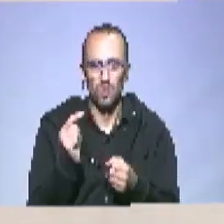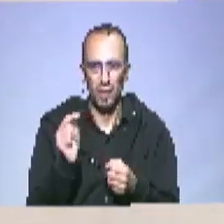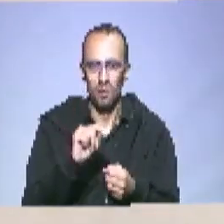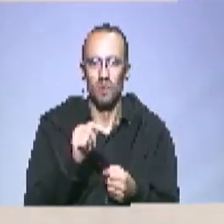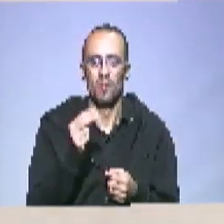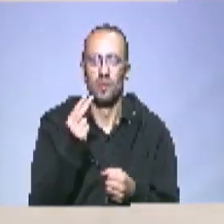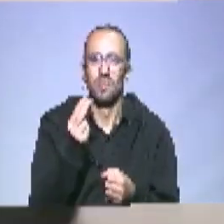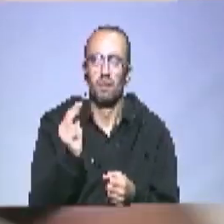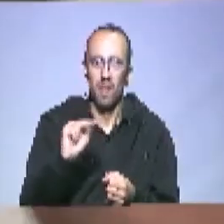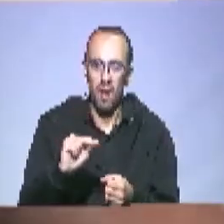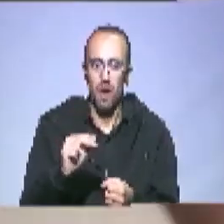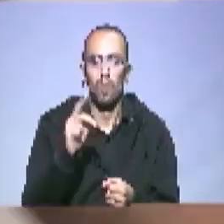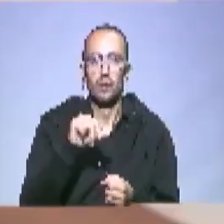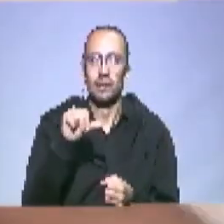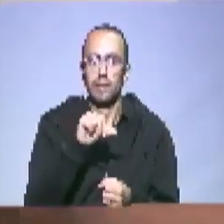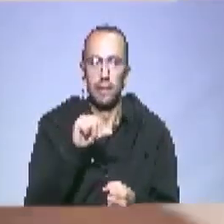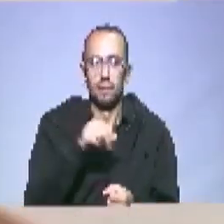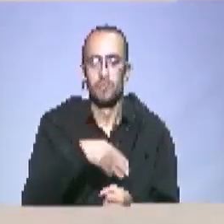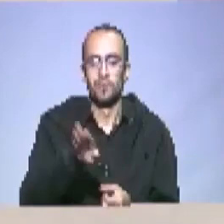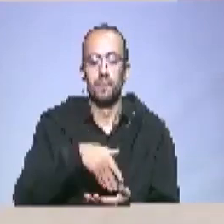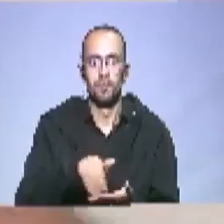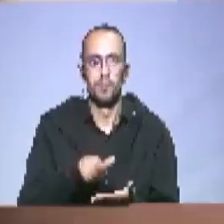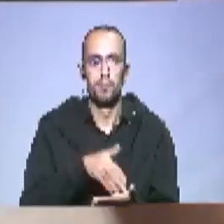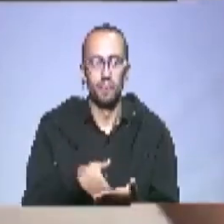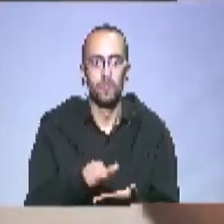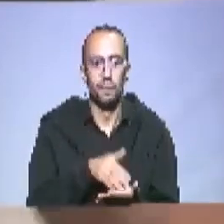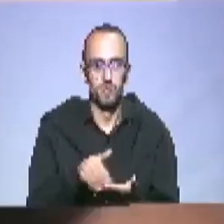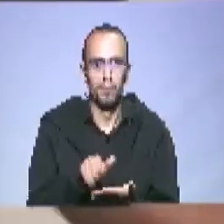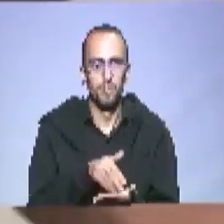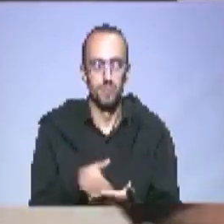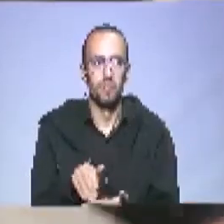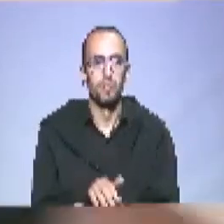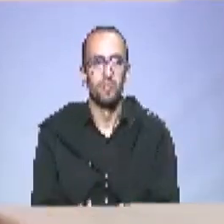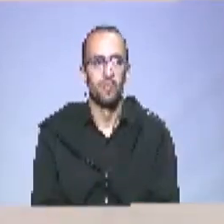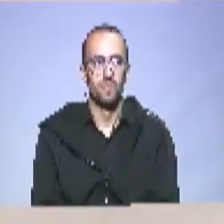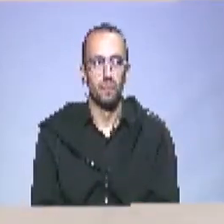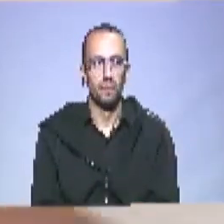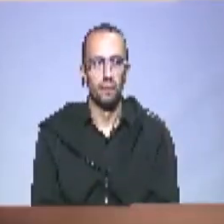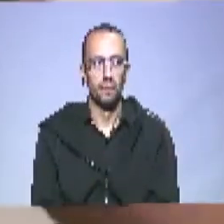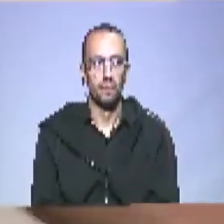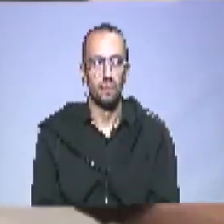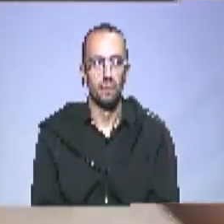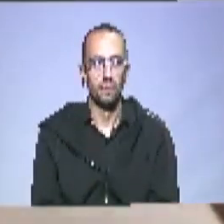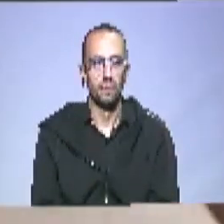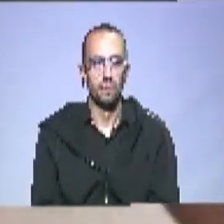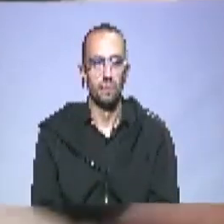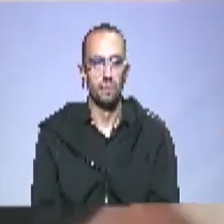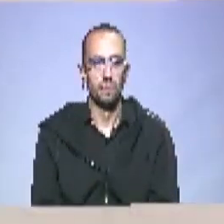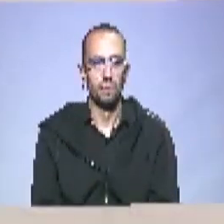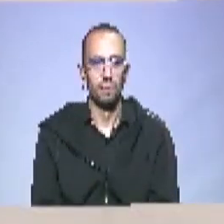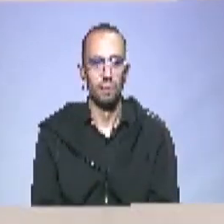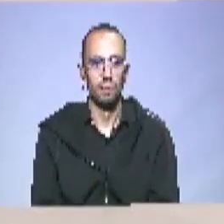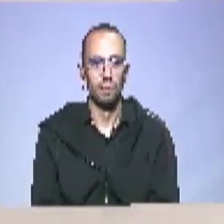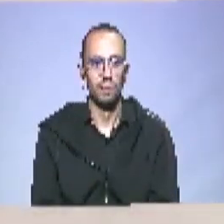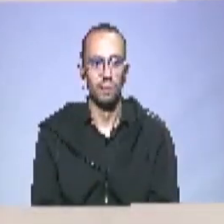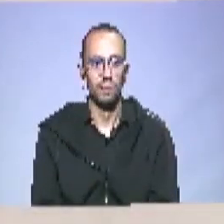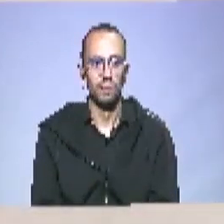المرقه وشويه الزيت، وبندهن بيهم الطبقات بتاعتنا اللي احنا بين